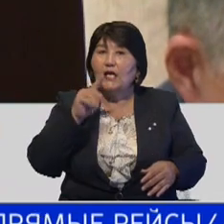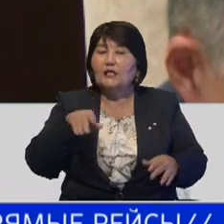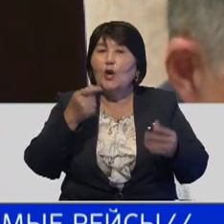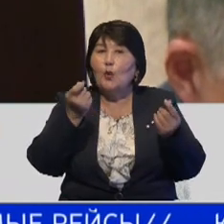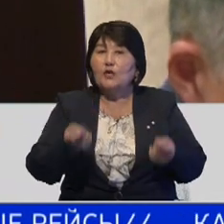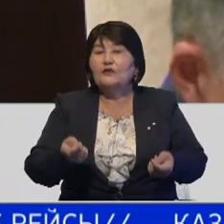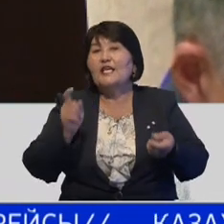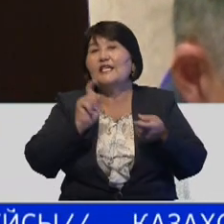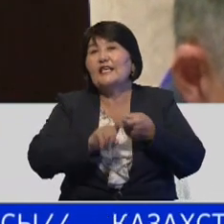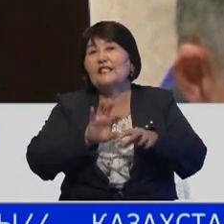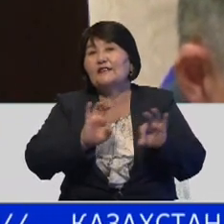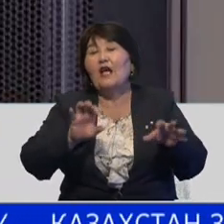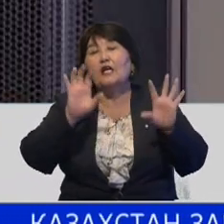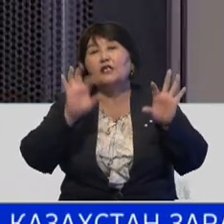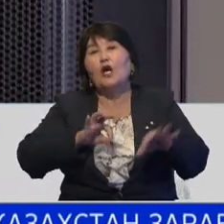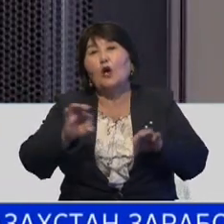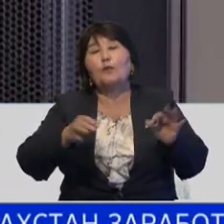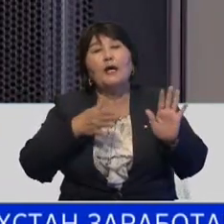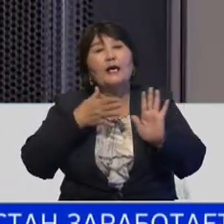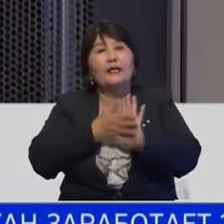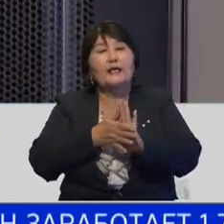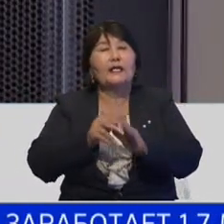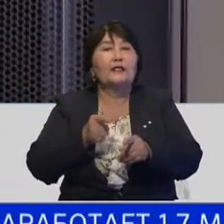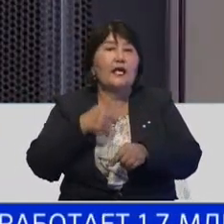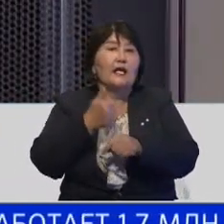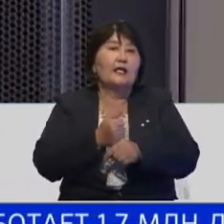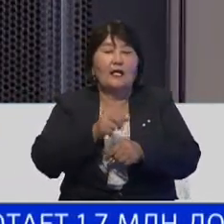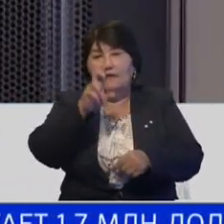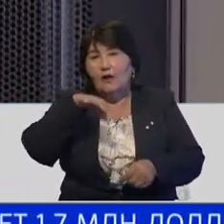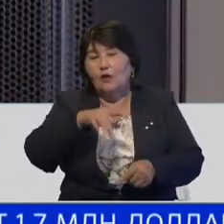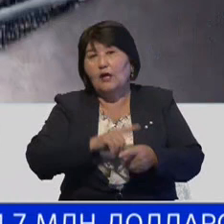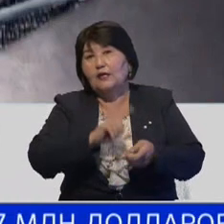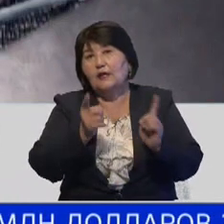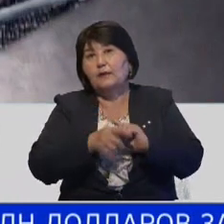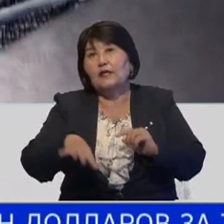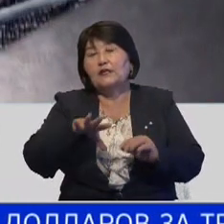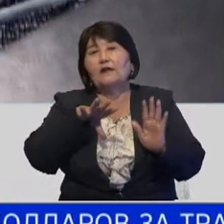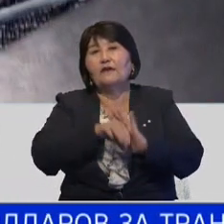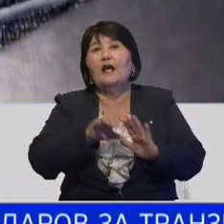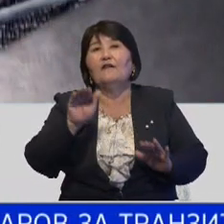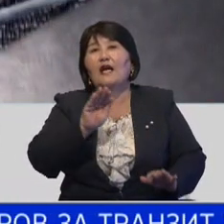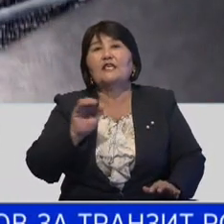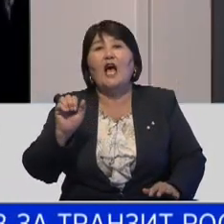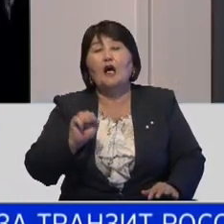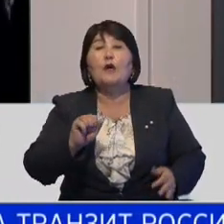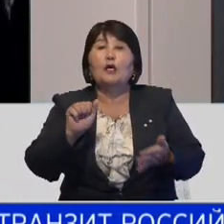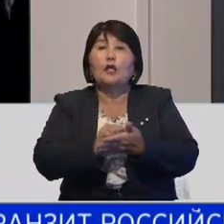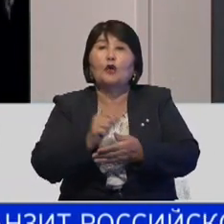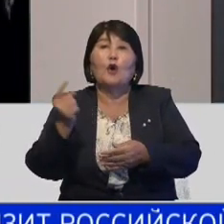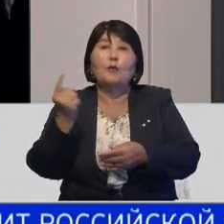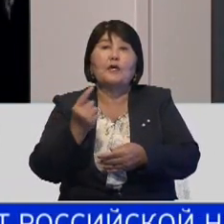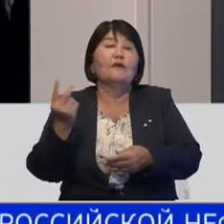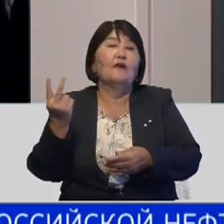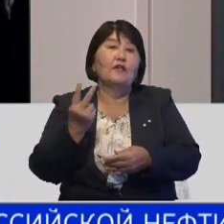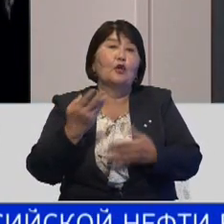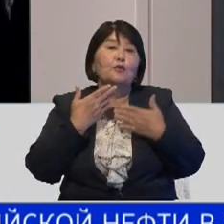удешевление связи законопроект направлен на реализацию поручения главы государства о превращении страны в it Hub документ одобрен в первом и